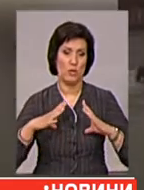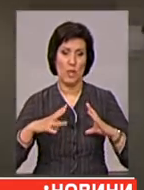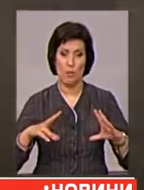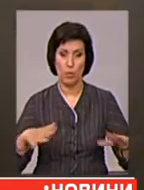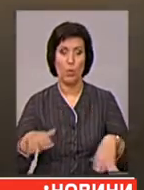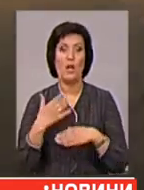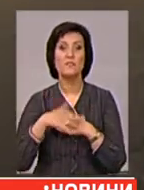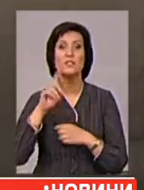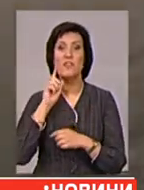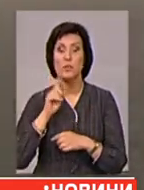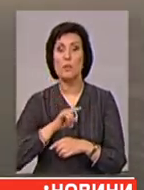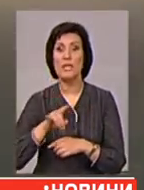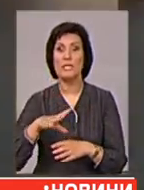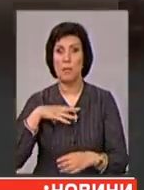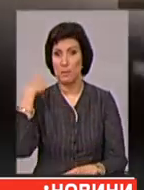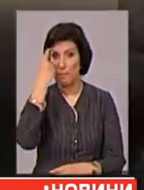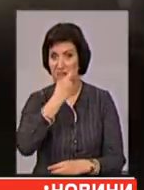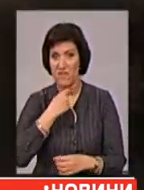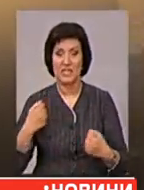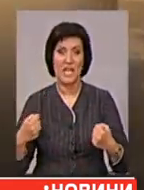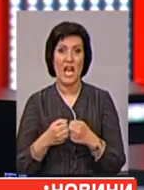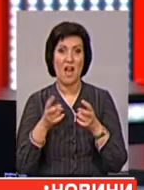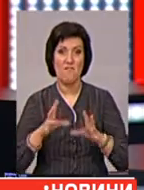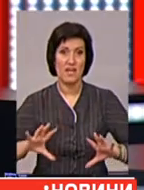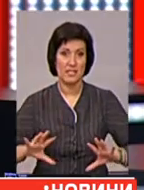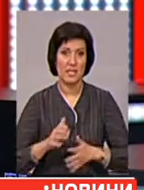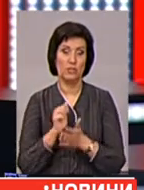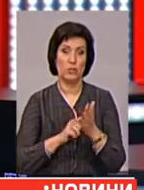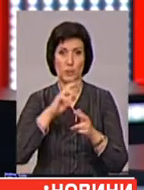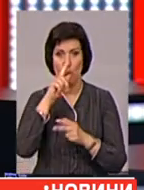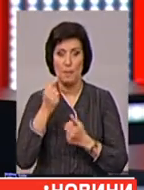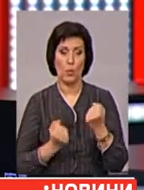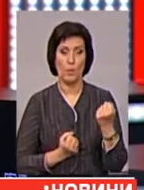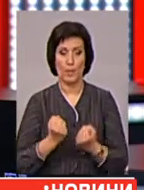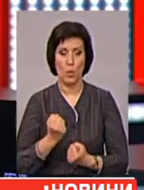Вже відомо, літак був приватний, а аварія сталася через помилку пілота.